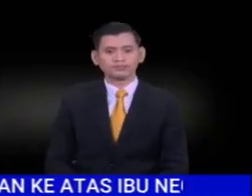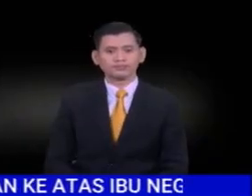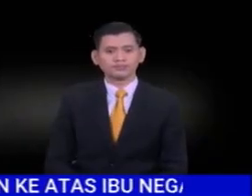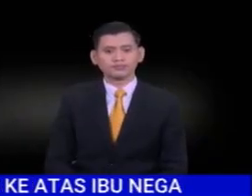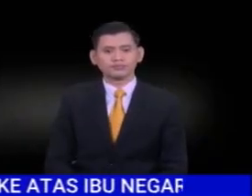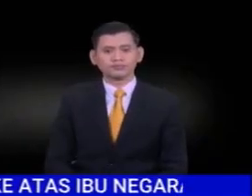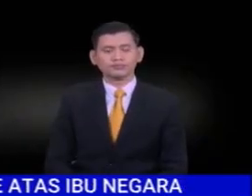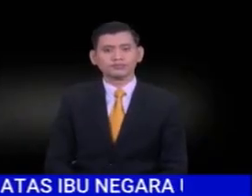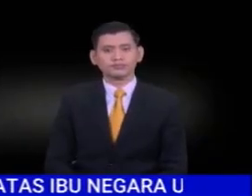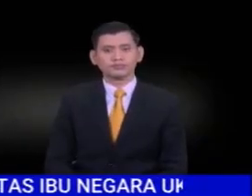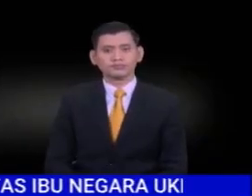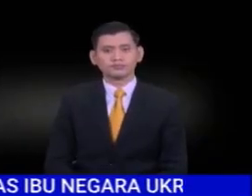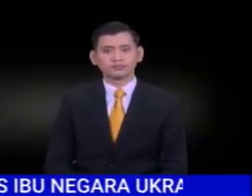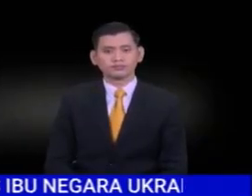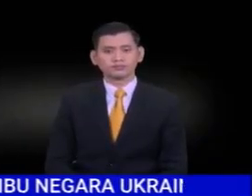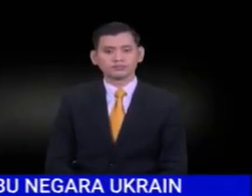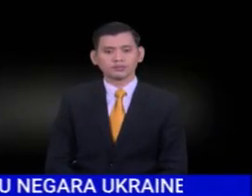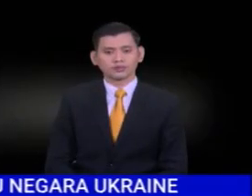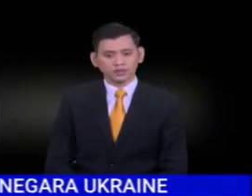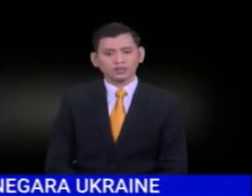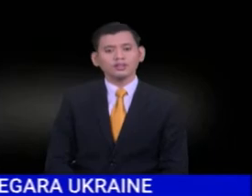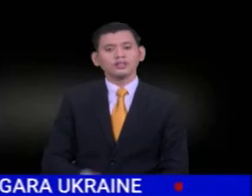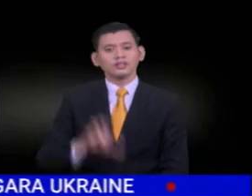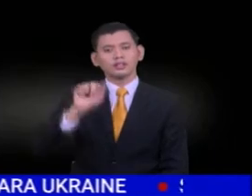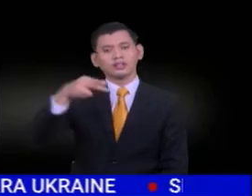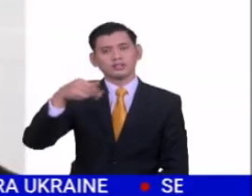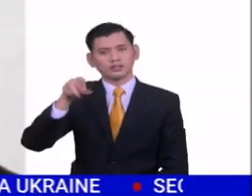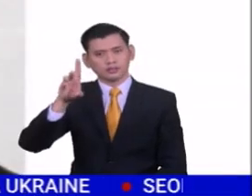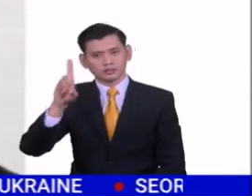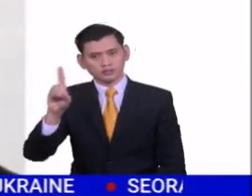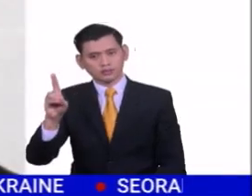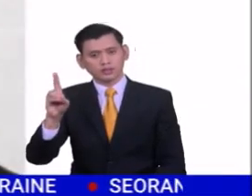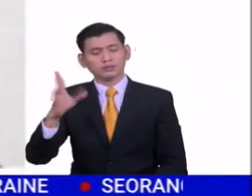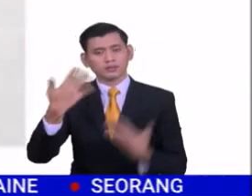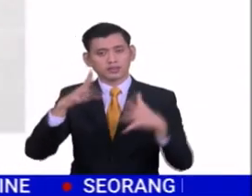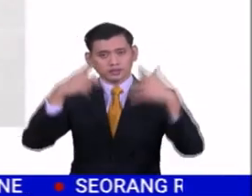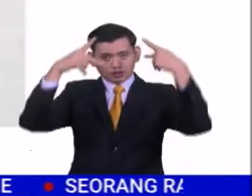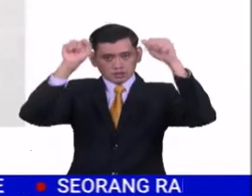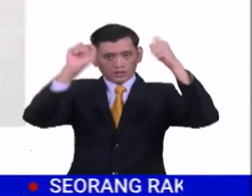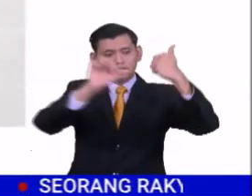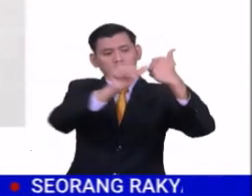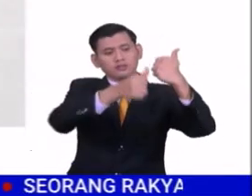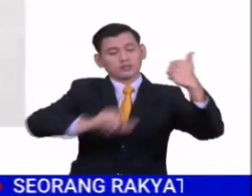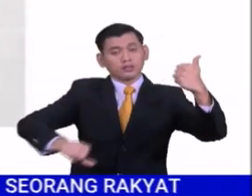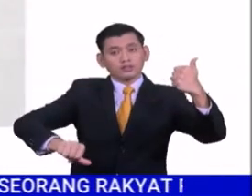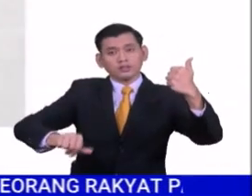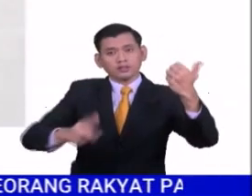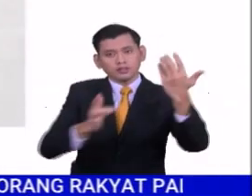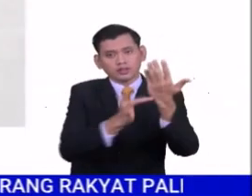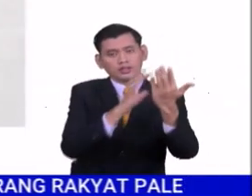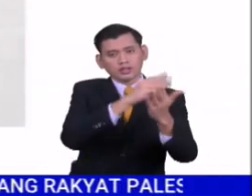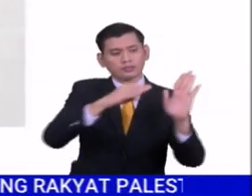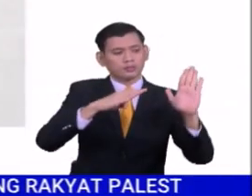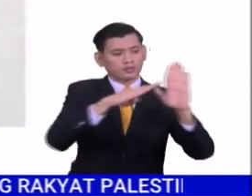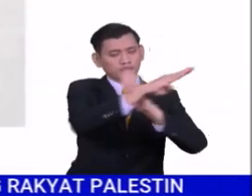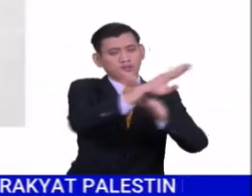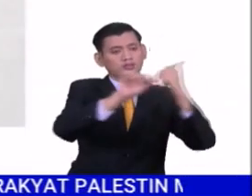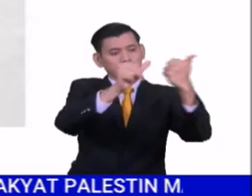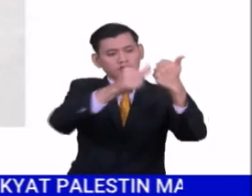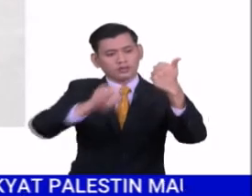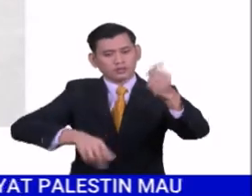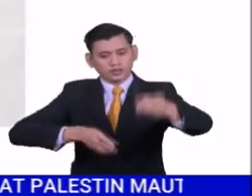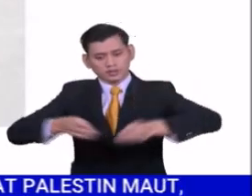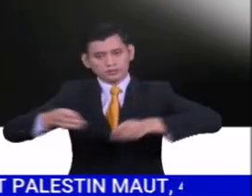antarabangsa allahyarham pernah memegang jawatan sebagai pengerusi jawatankuasa teknikal dan pembangunan serta jawatankuasa